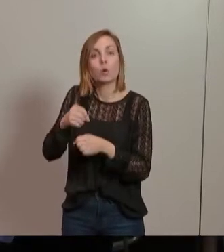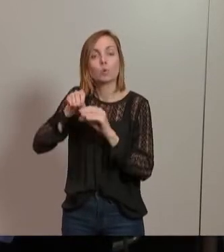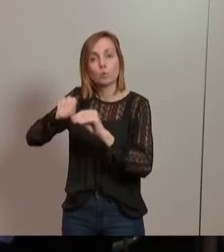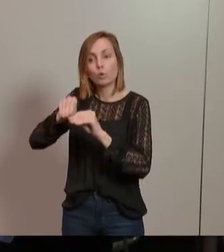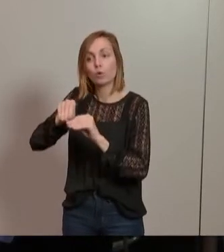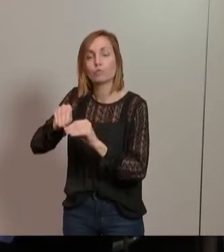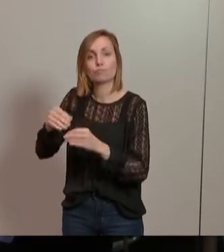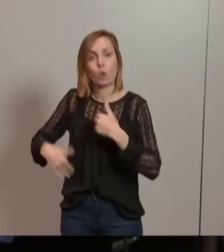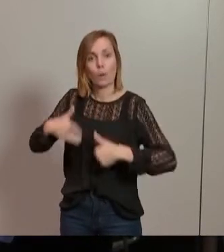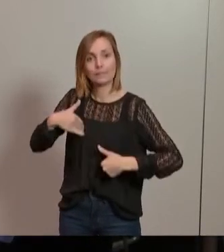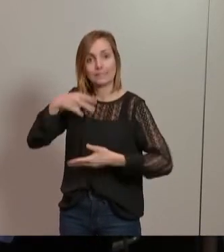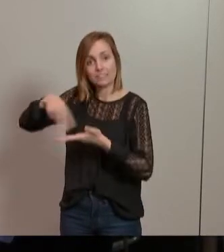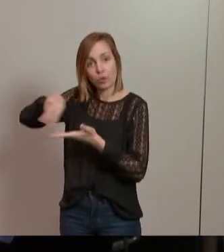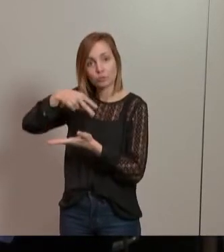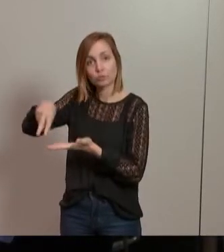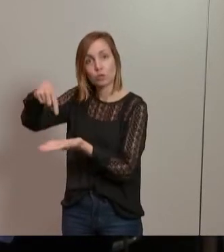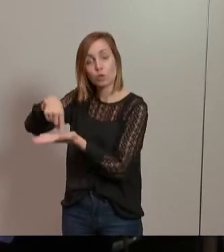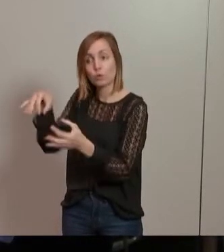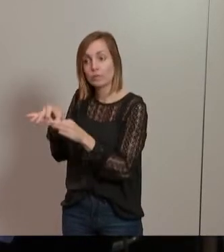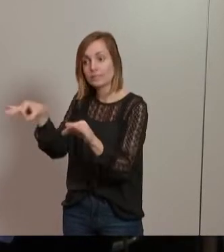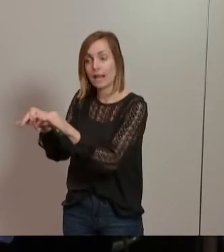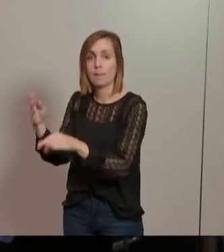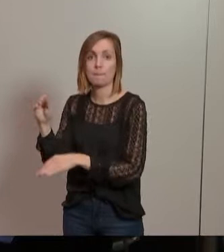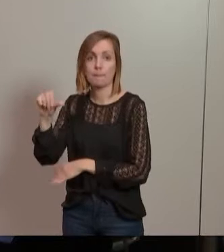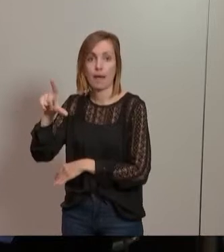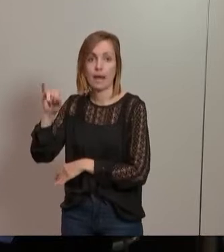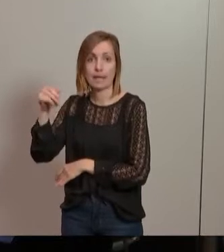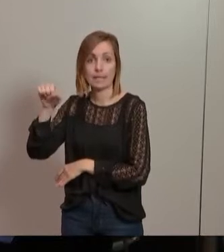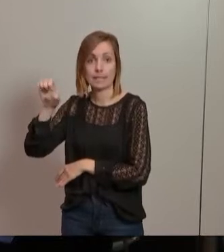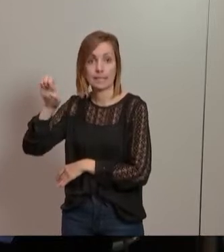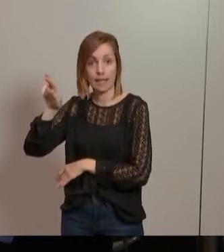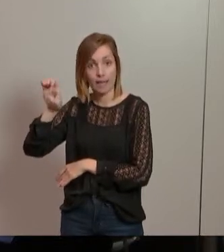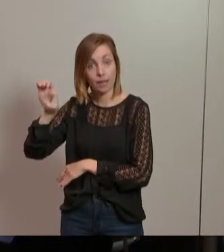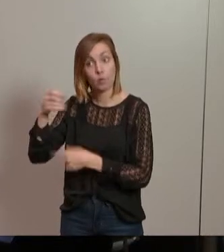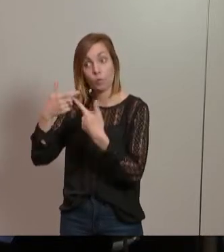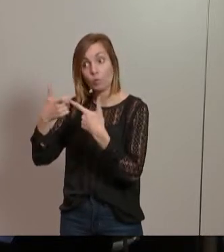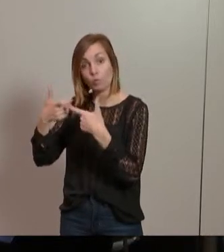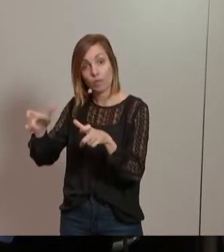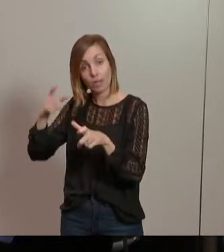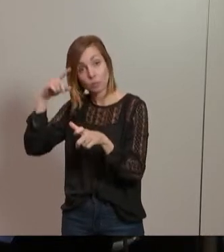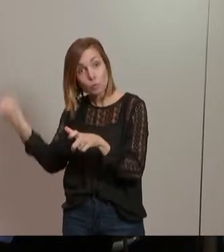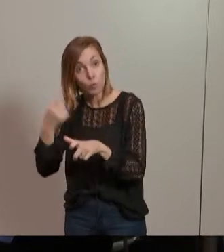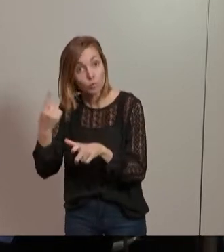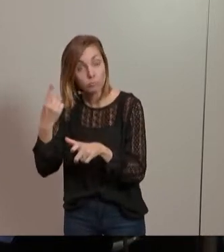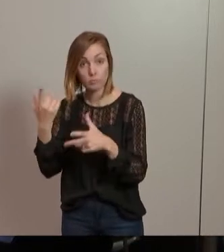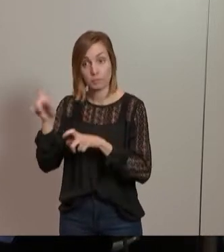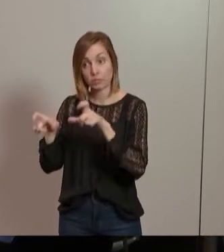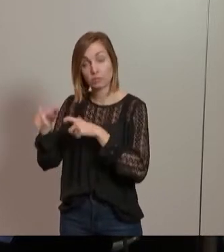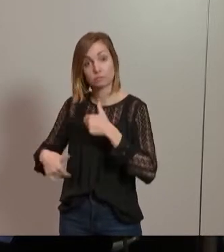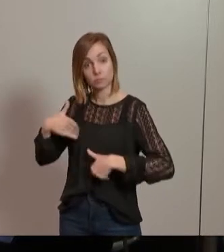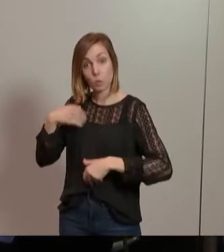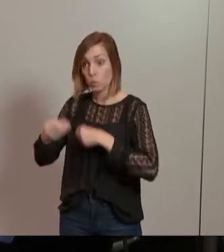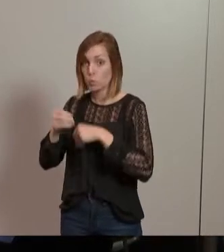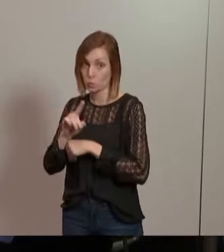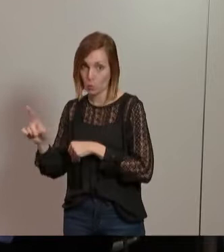et de danse à Ballinière, ouvert aux personnes en situation de handicap et aux valides, pour favoriser la mixité des